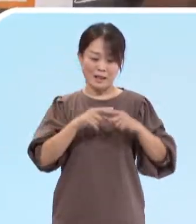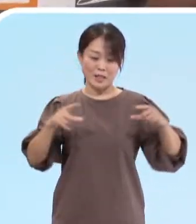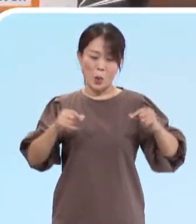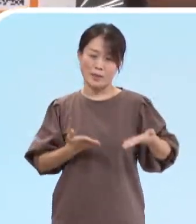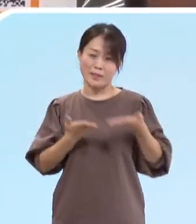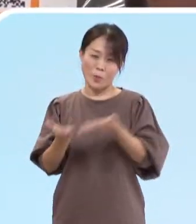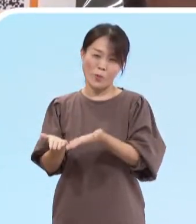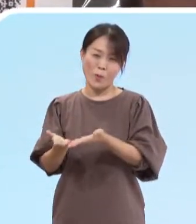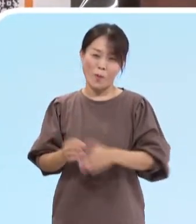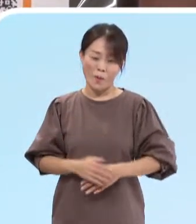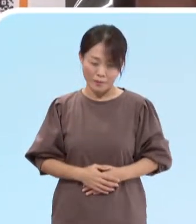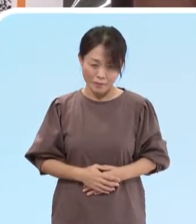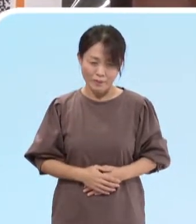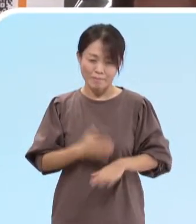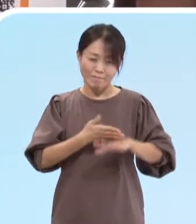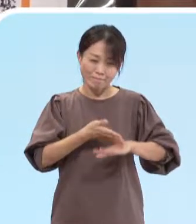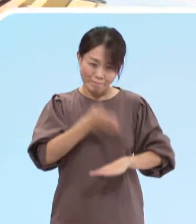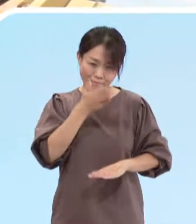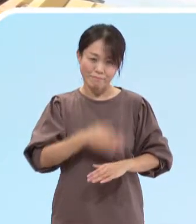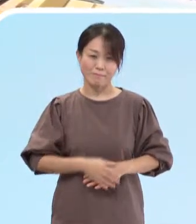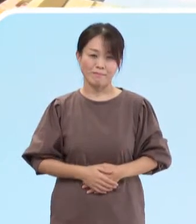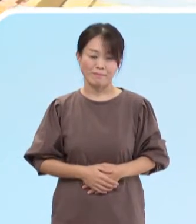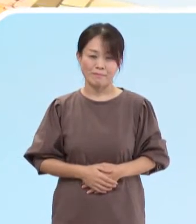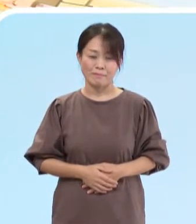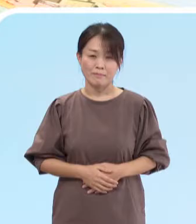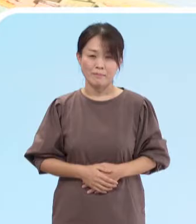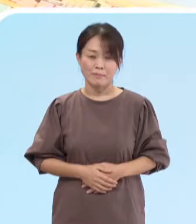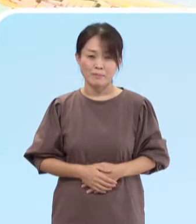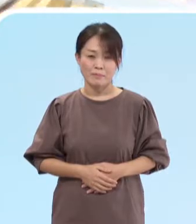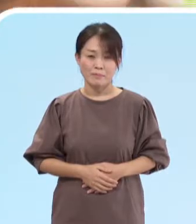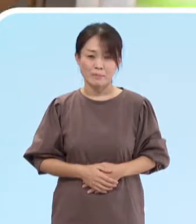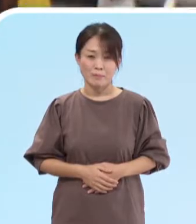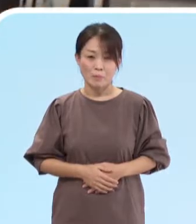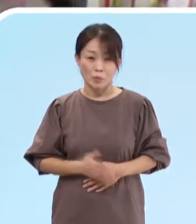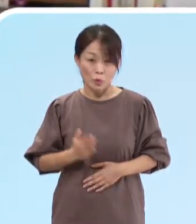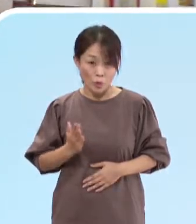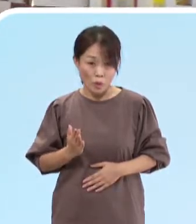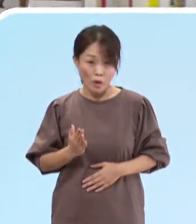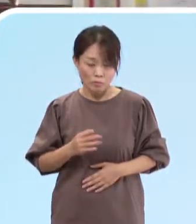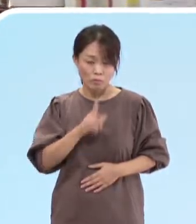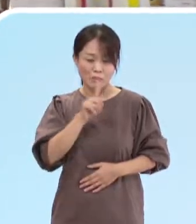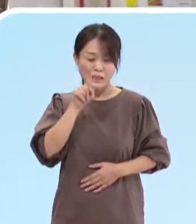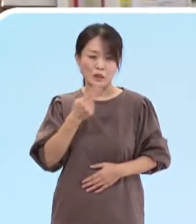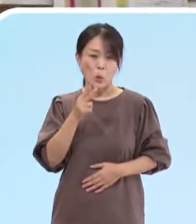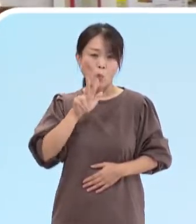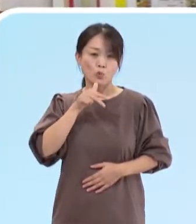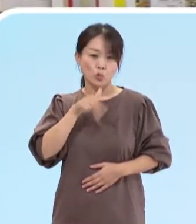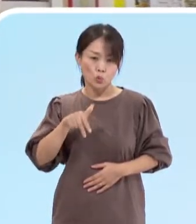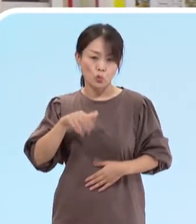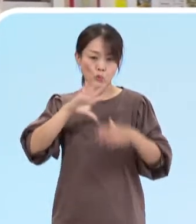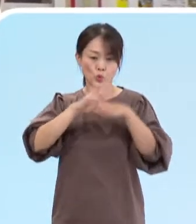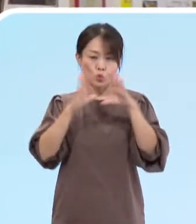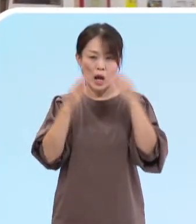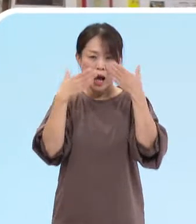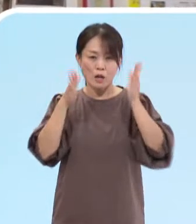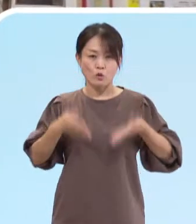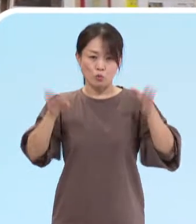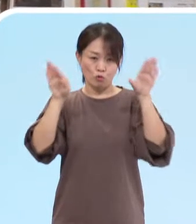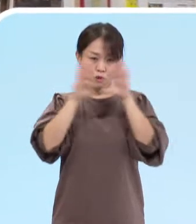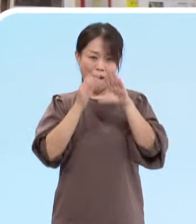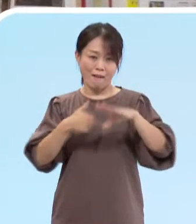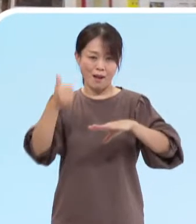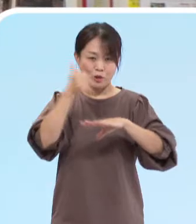ってますので、どうぞ。 早速にありがとうございます。あなたは？ ビートルズ文化博物館館長岡